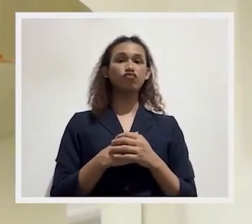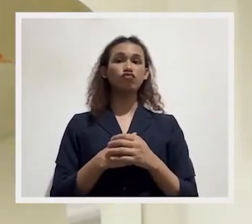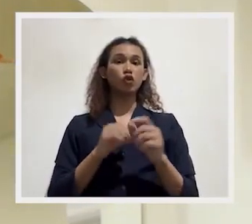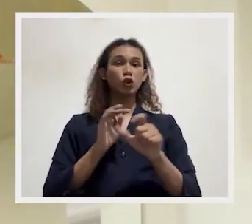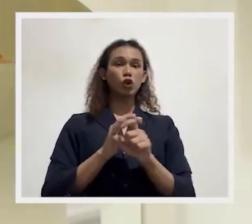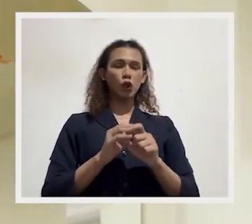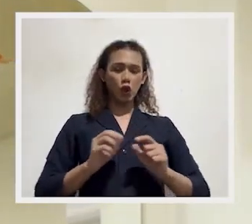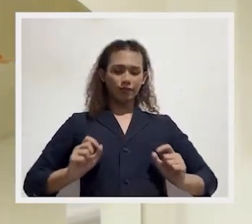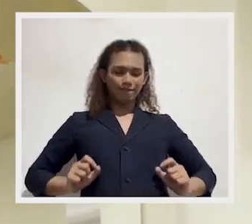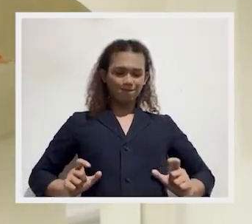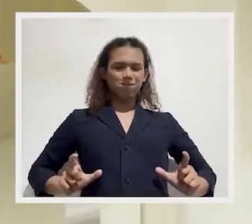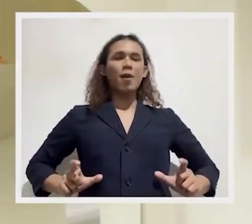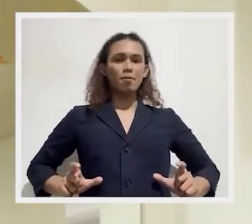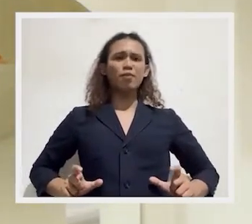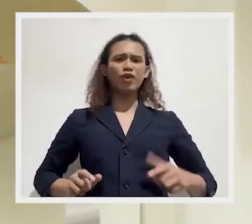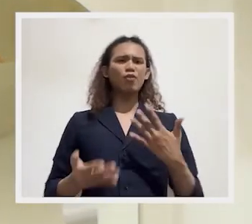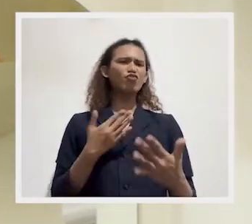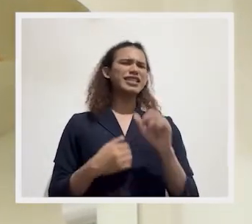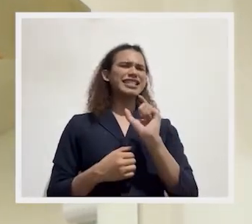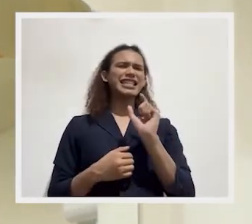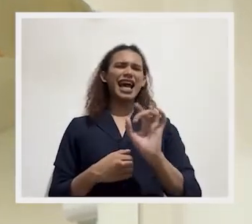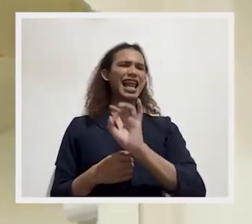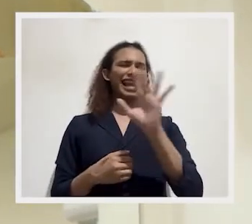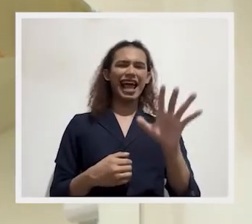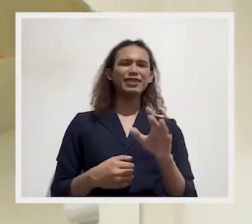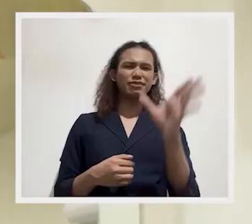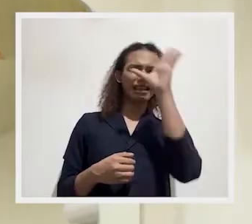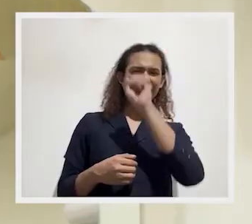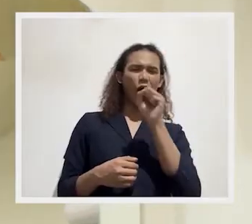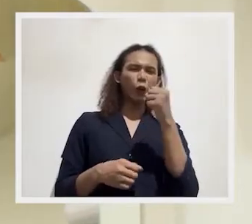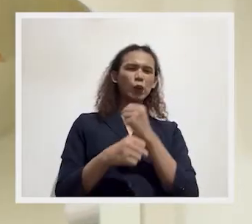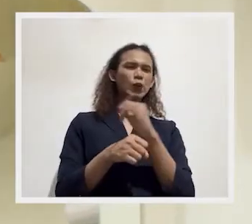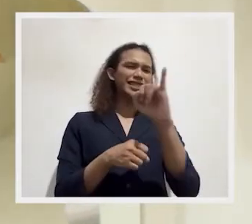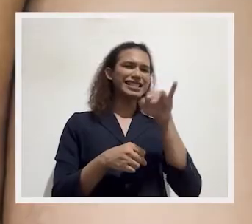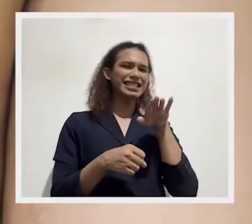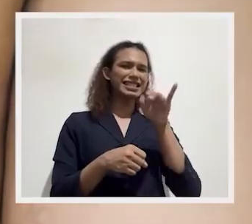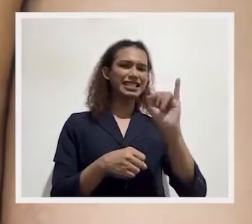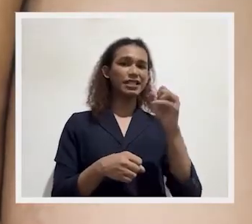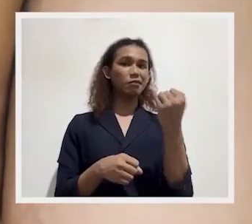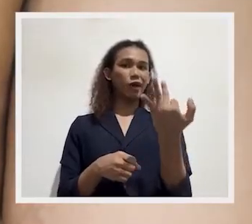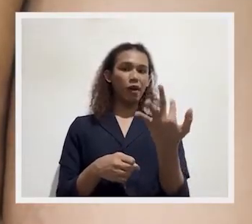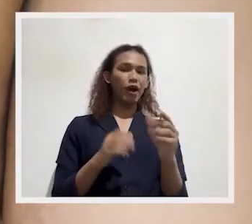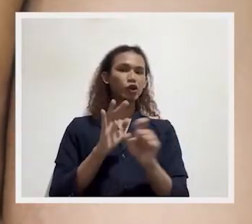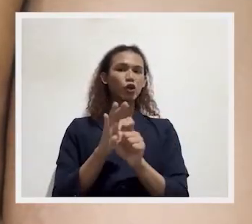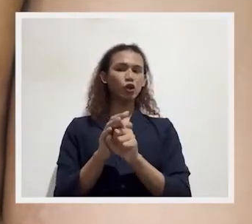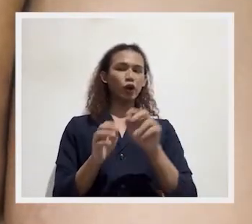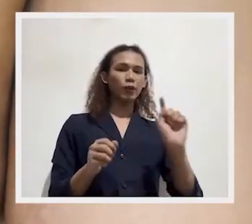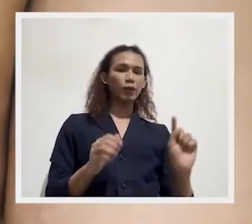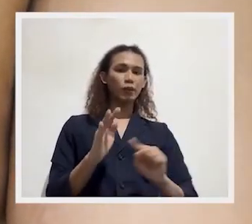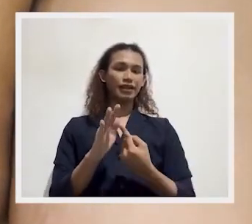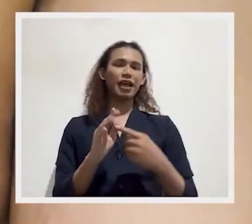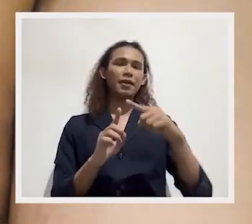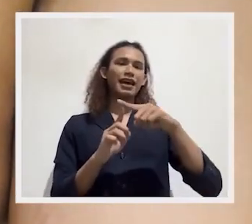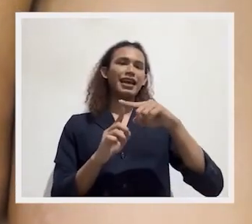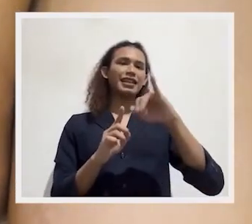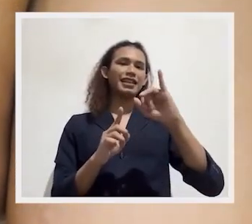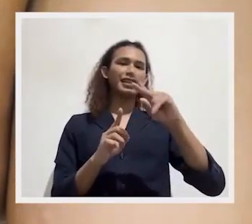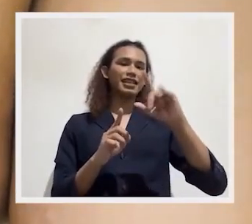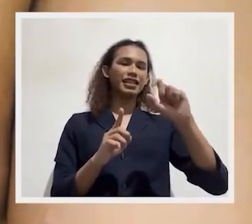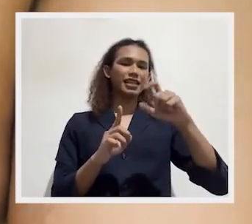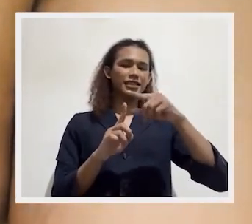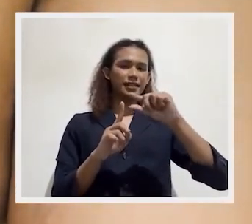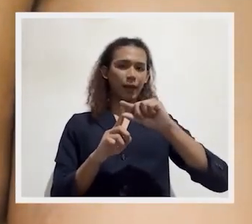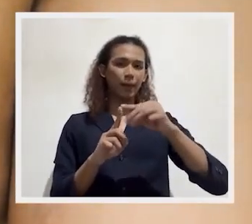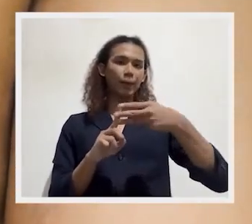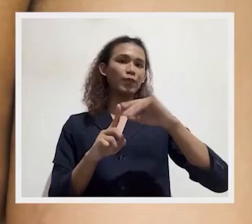Pengukuran tebal lemak juga merupakan salah satu cara menentukan status gizi. Pengukuran tebal lemak diantaranya lemak triceps,